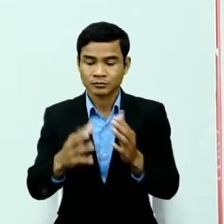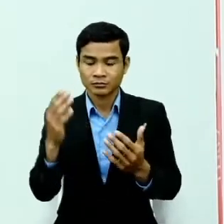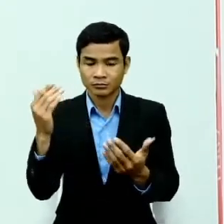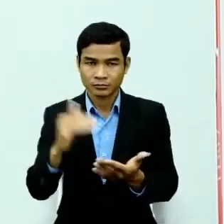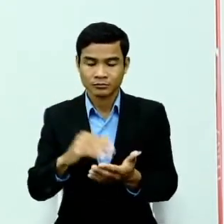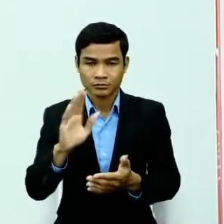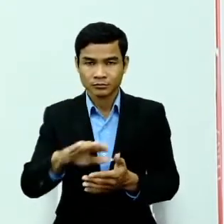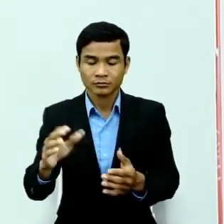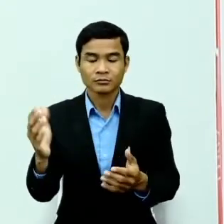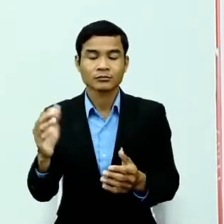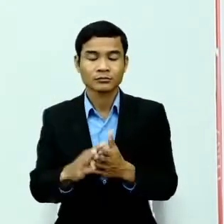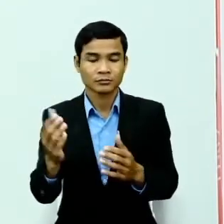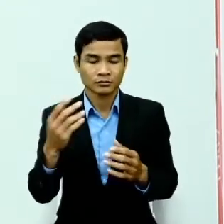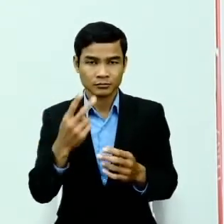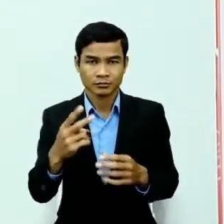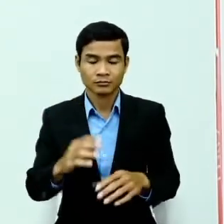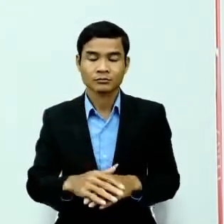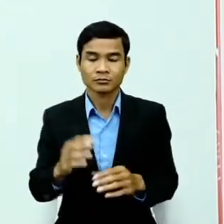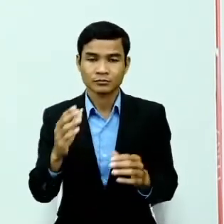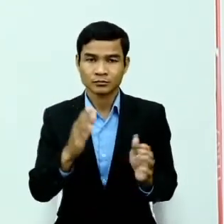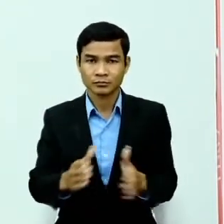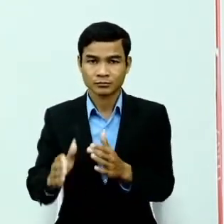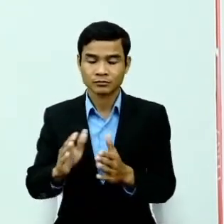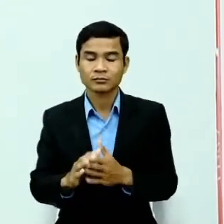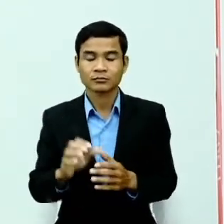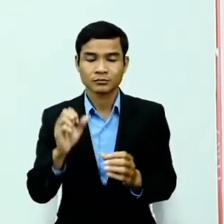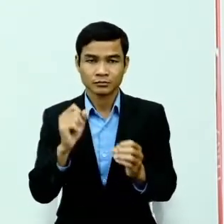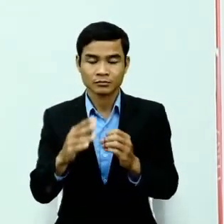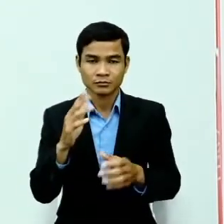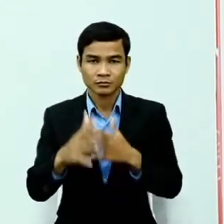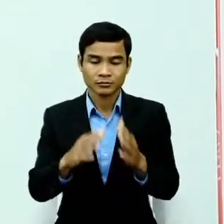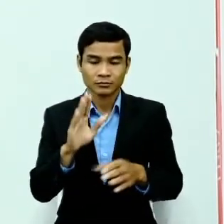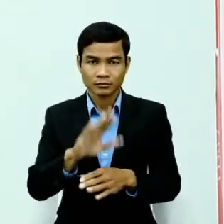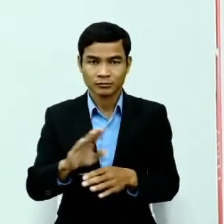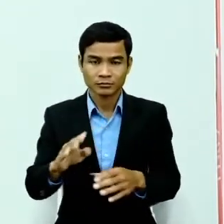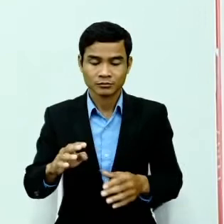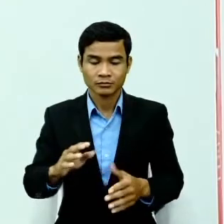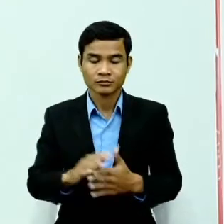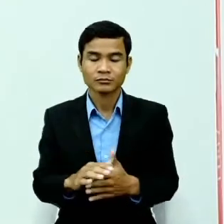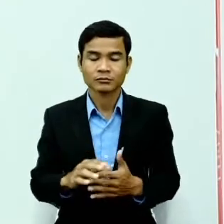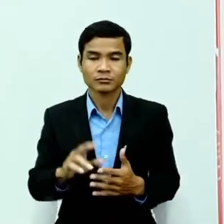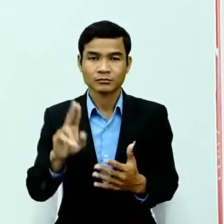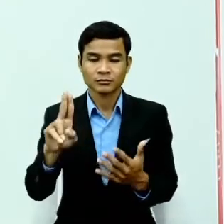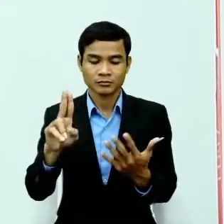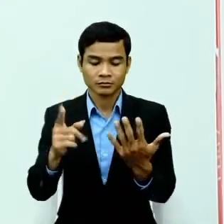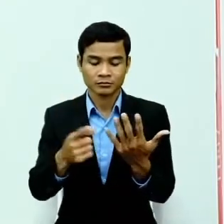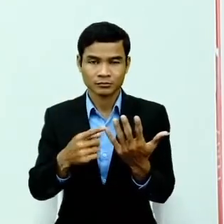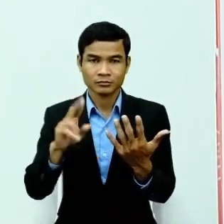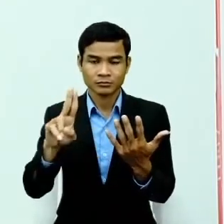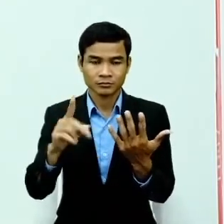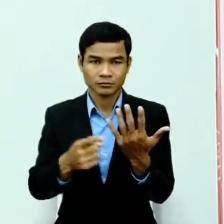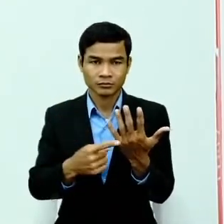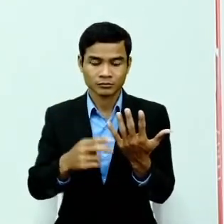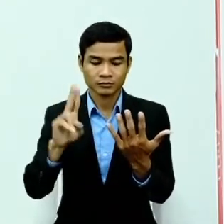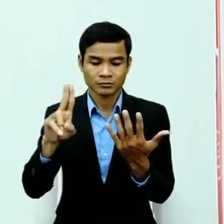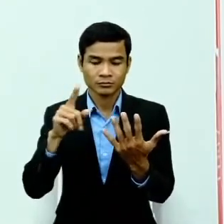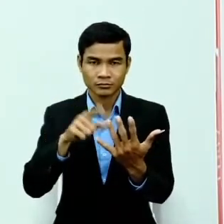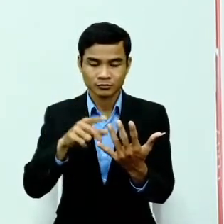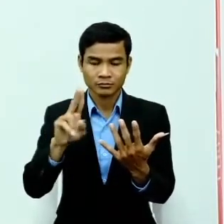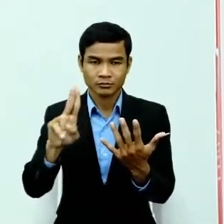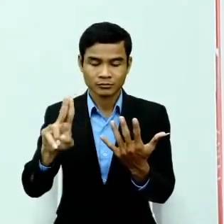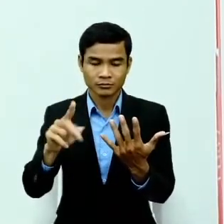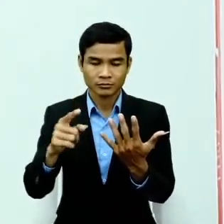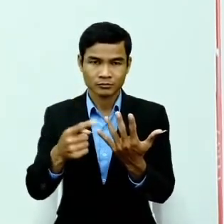แต่มดองนะเอาสตอดหมดเตรียมจับดำแอนจับดำเอไอ